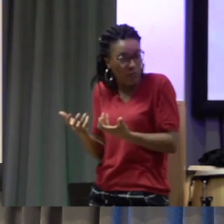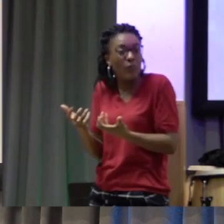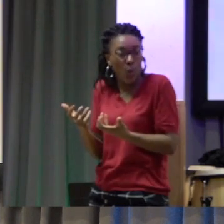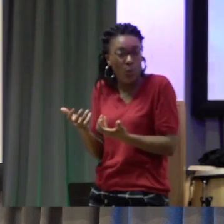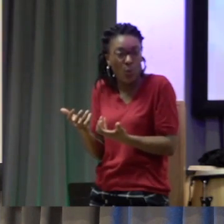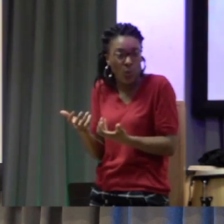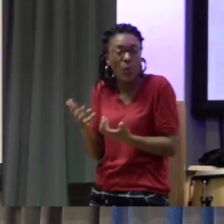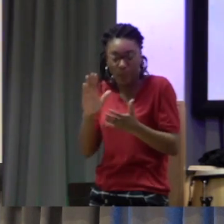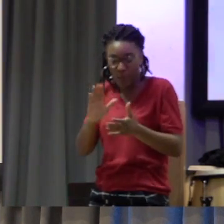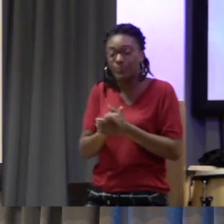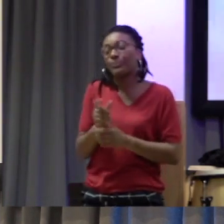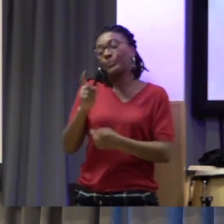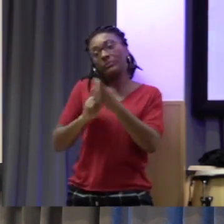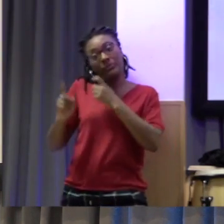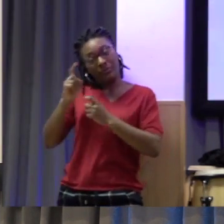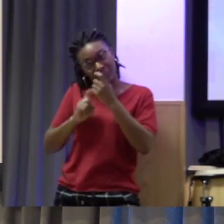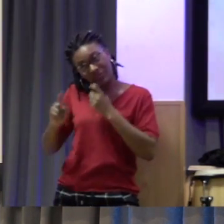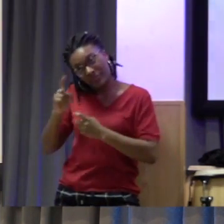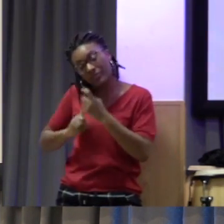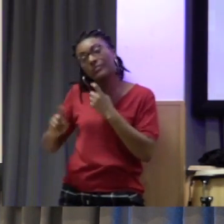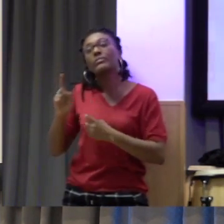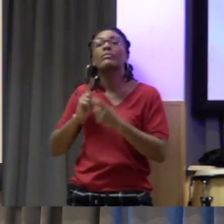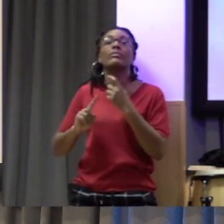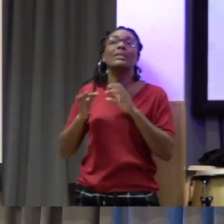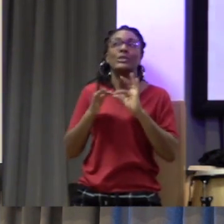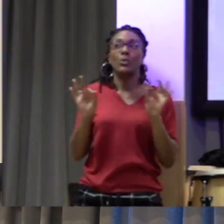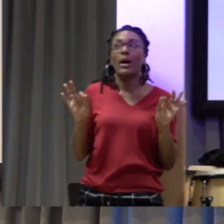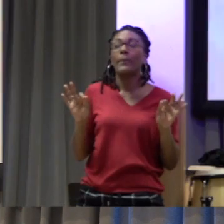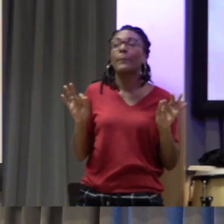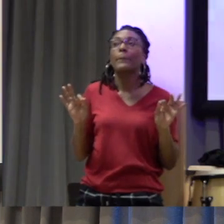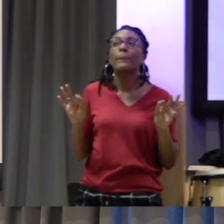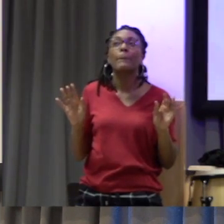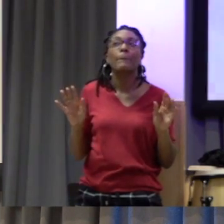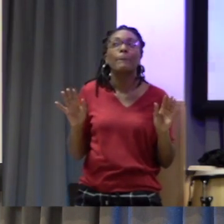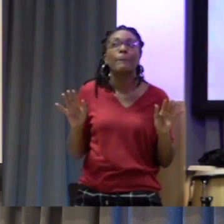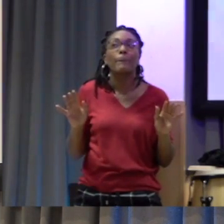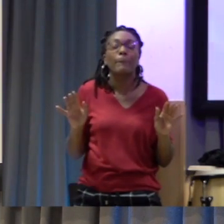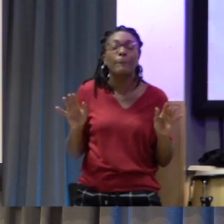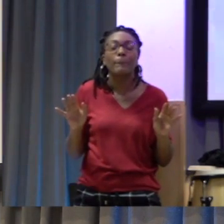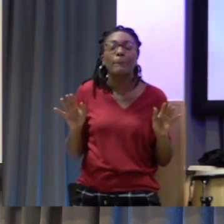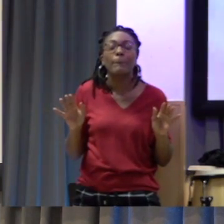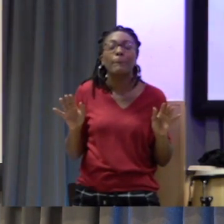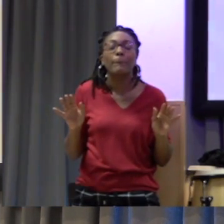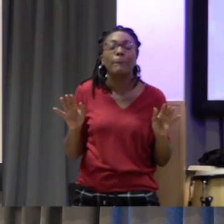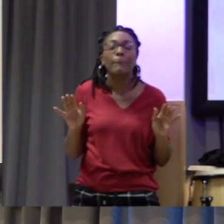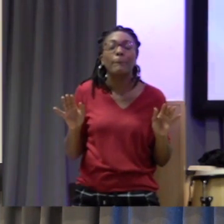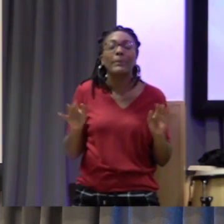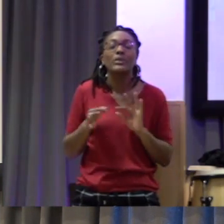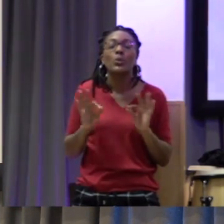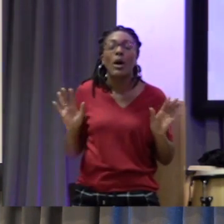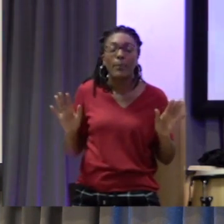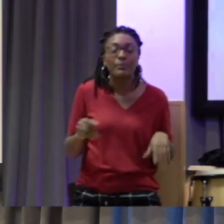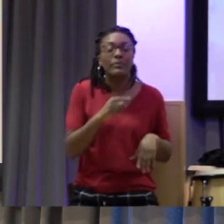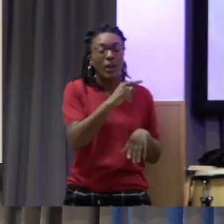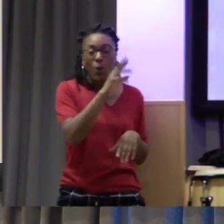Et en revenant donc à ce chapitre que nous avons lu, il est dit que ses serviteurs sont partis dans les